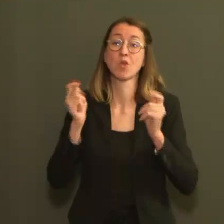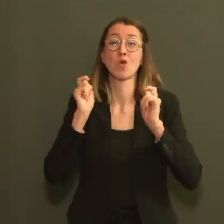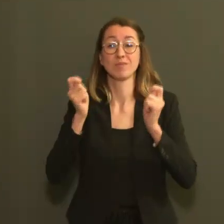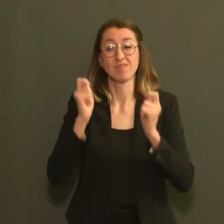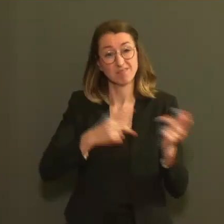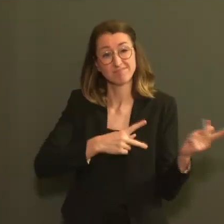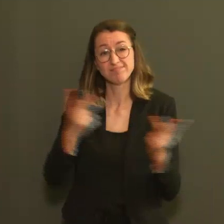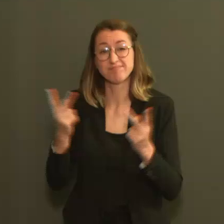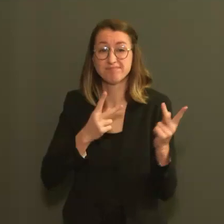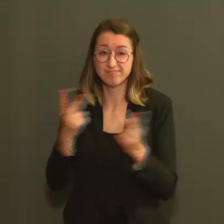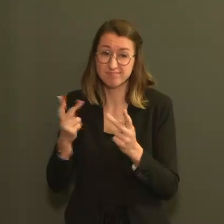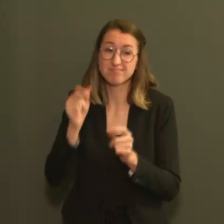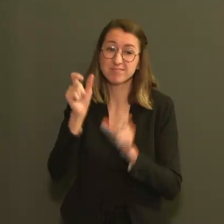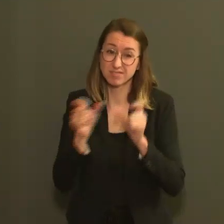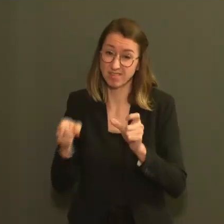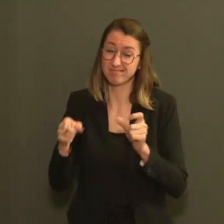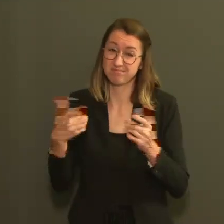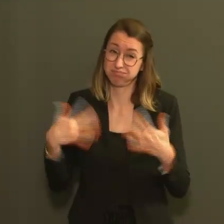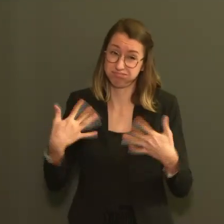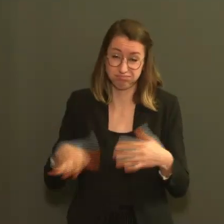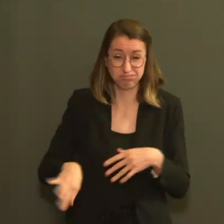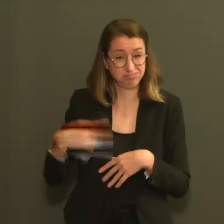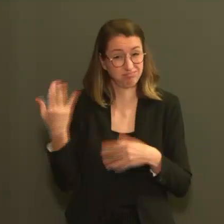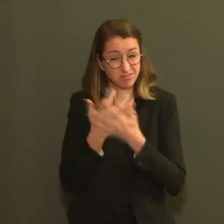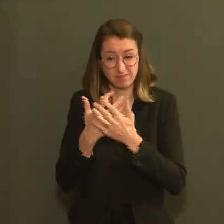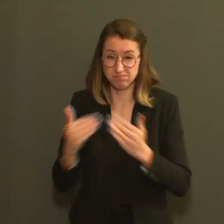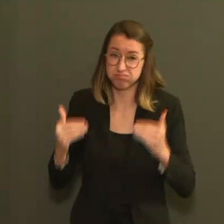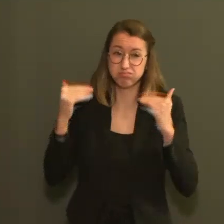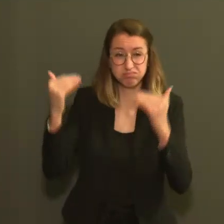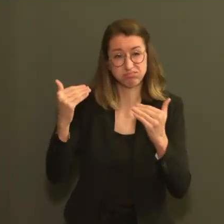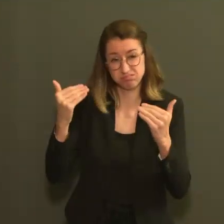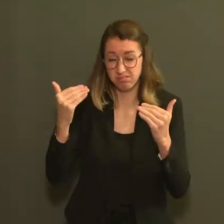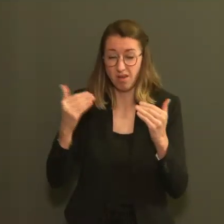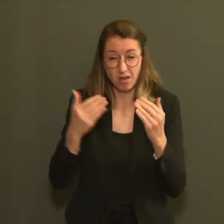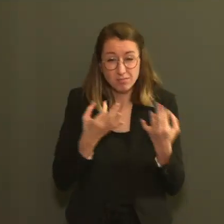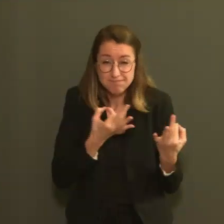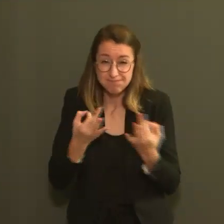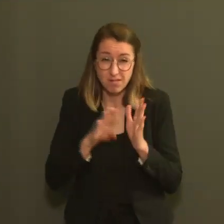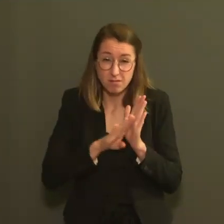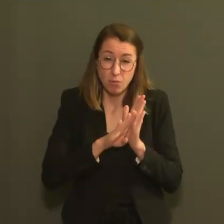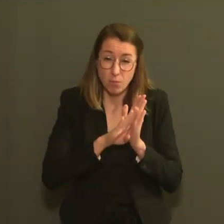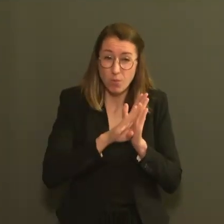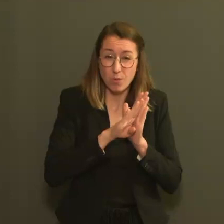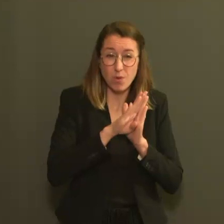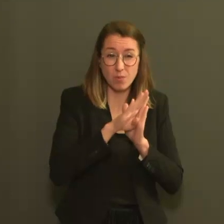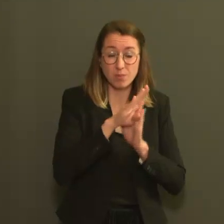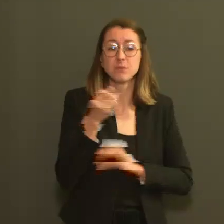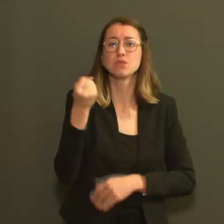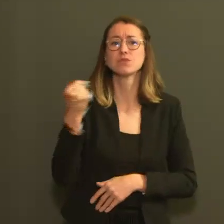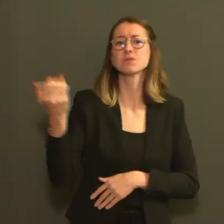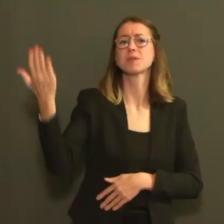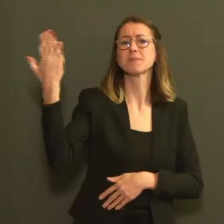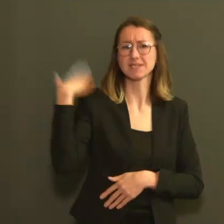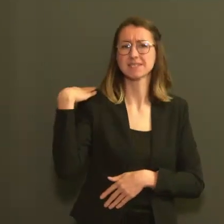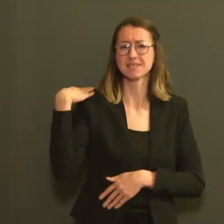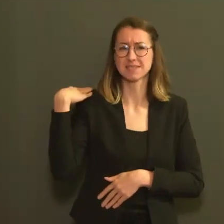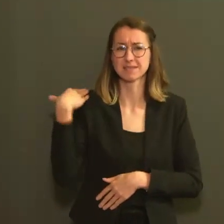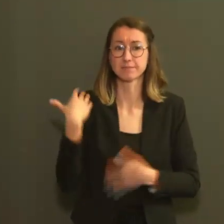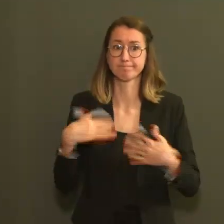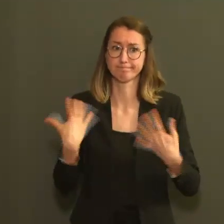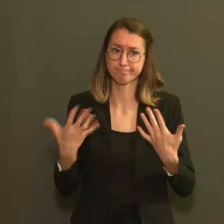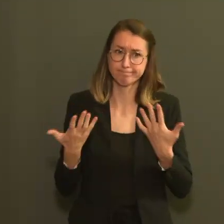fortement. C'est une accélération constante et maintenue. Il y a une semaine, nous franchissions un cap symbolique